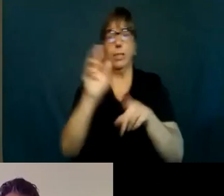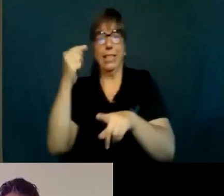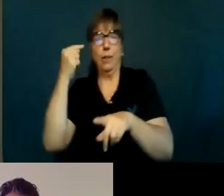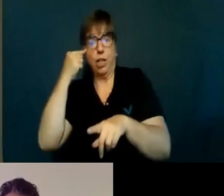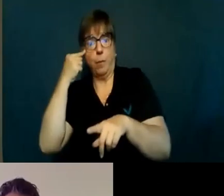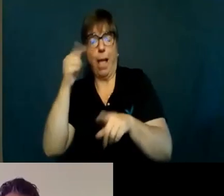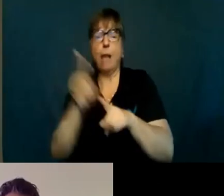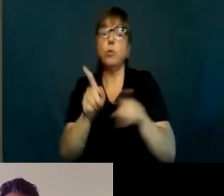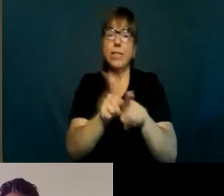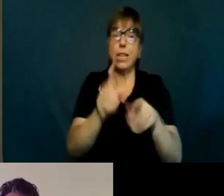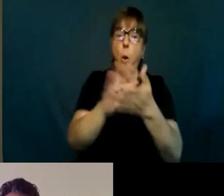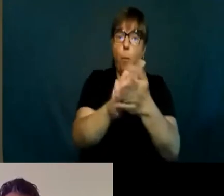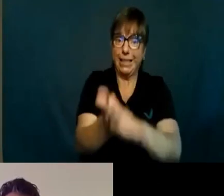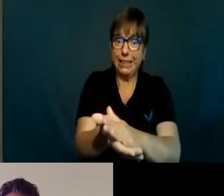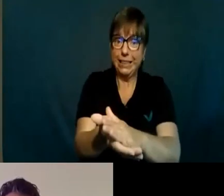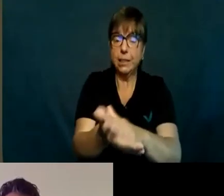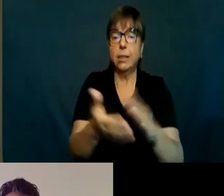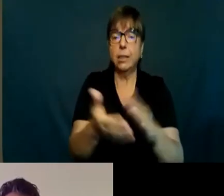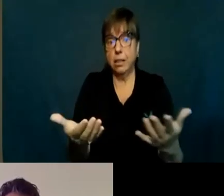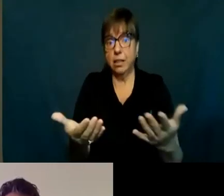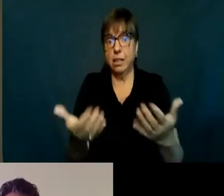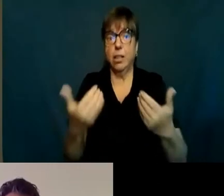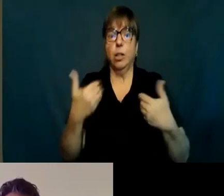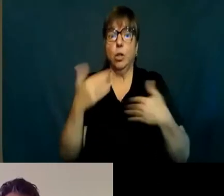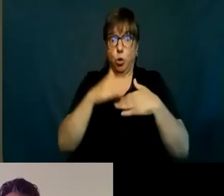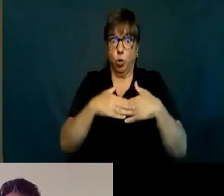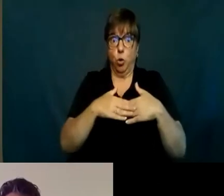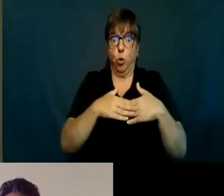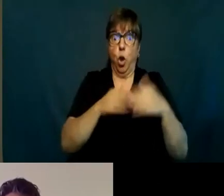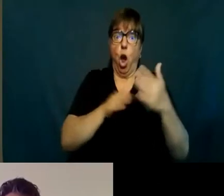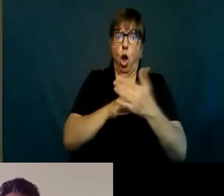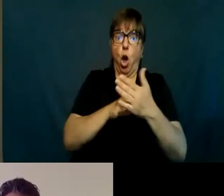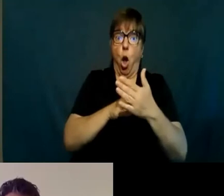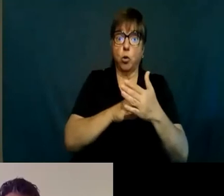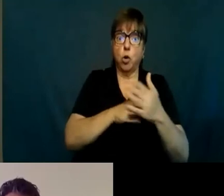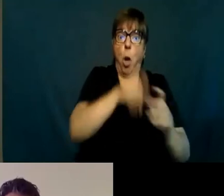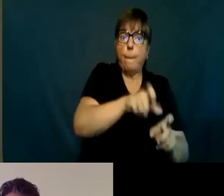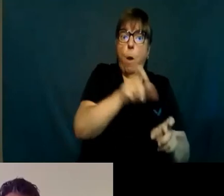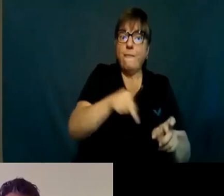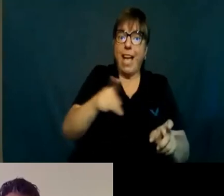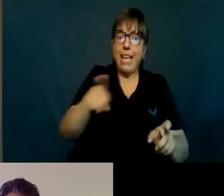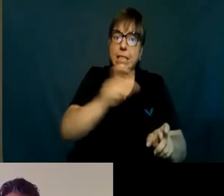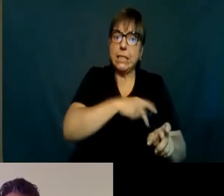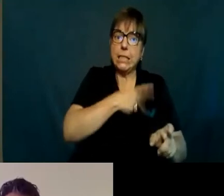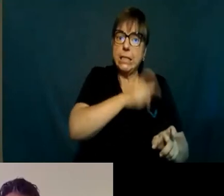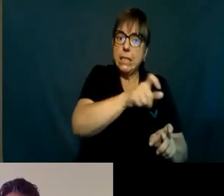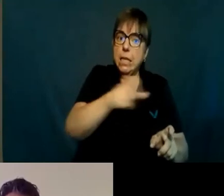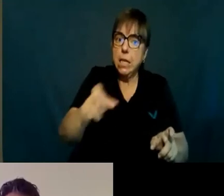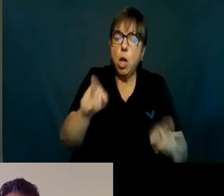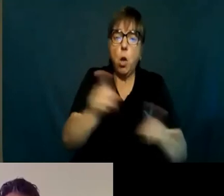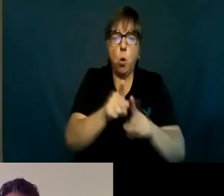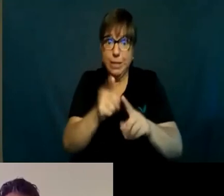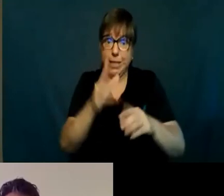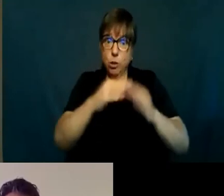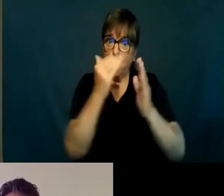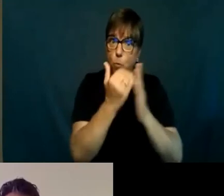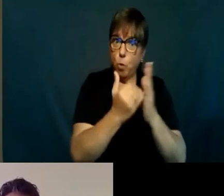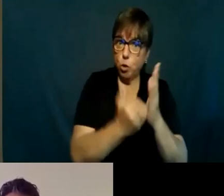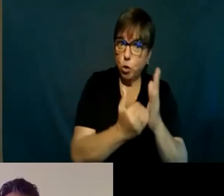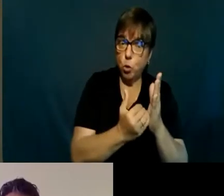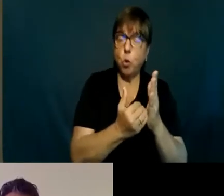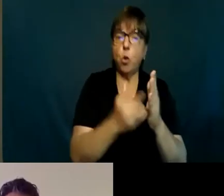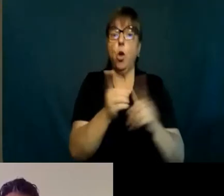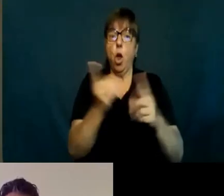notamment à des provinces, dans le contexte des mesures de confinement, mais aussi de la mise en œuvre de plans de